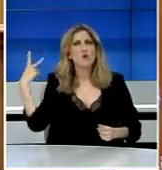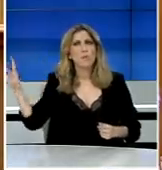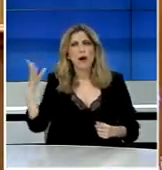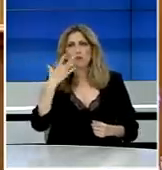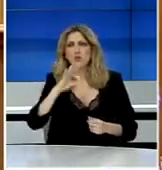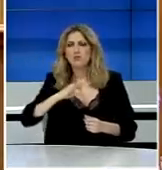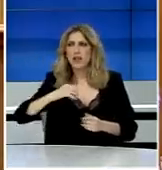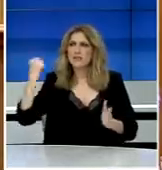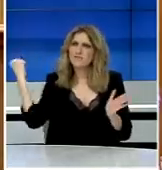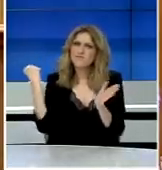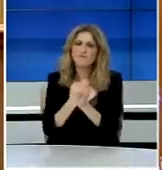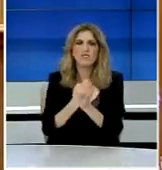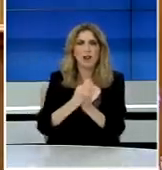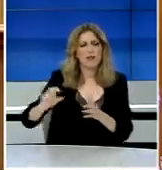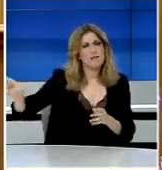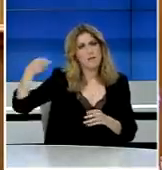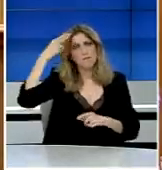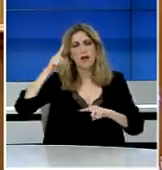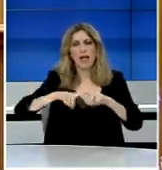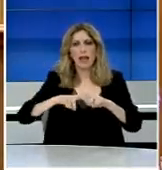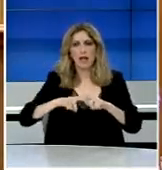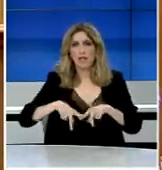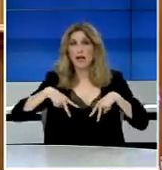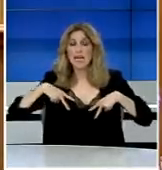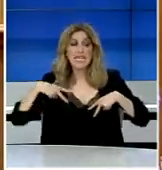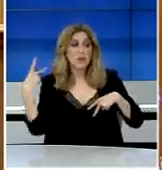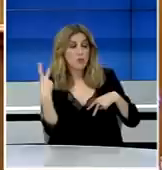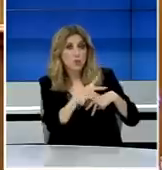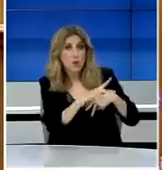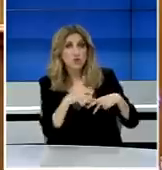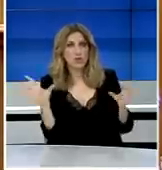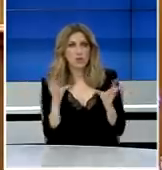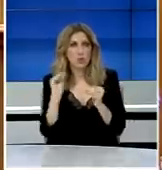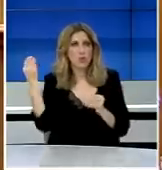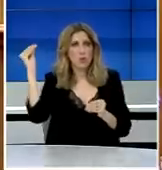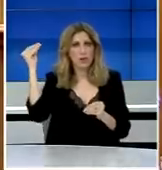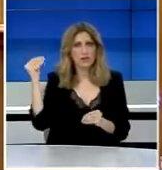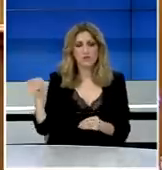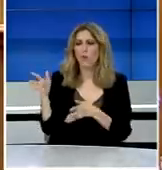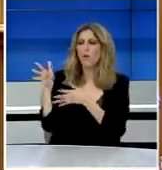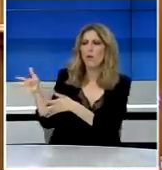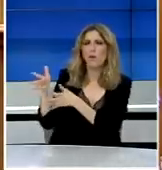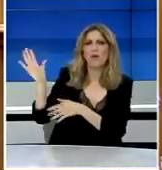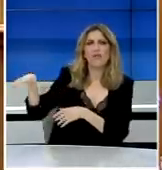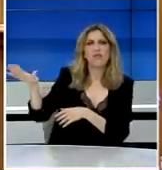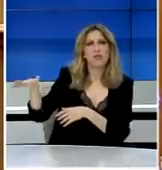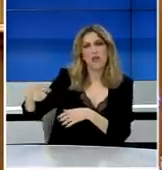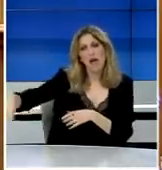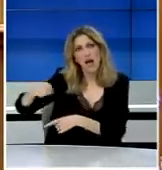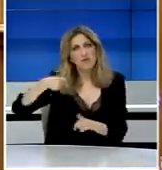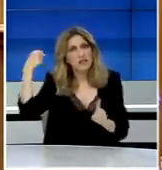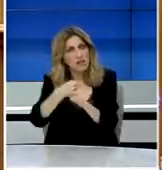με την Ελλάδα, με τη χώρα μας. Η υπουργός σας τους απαξιώνει με μορφασμούς όταν διεκδικούνε για τους ανθρώπους του